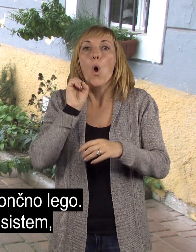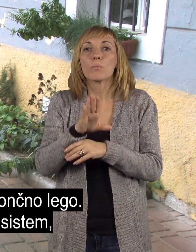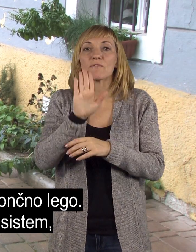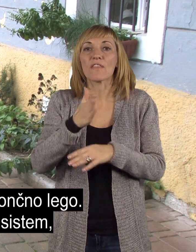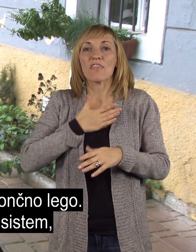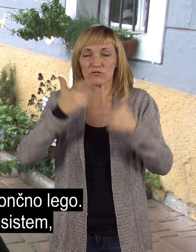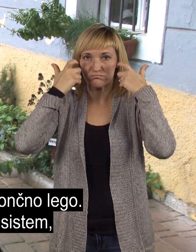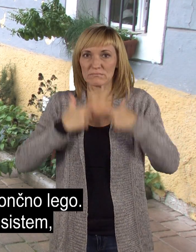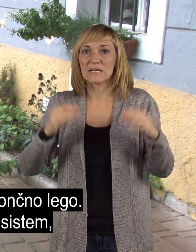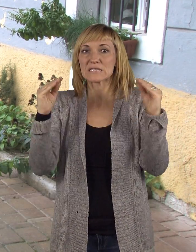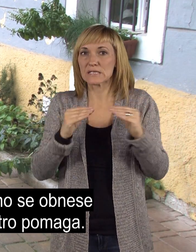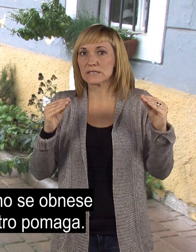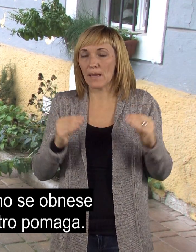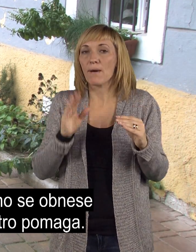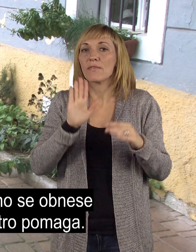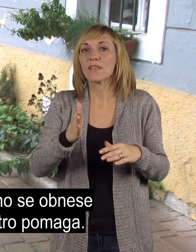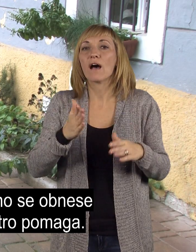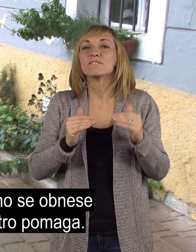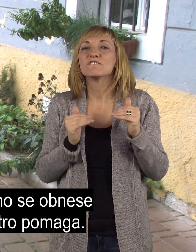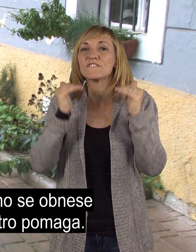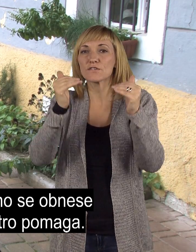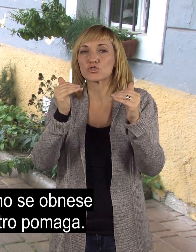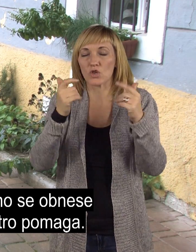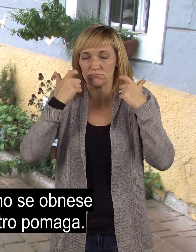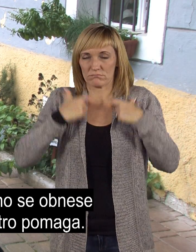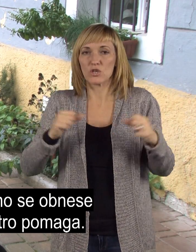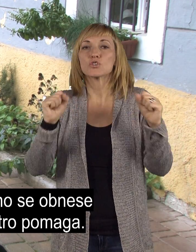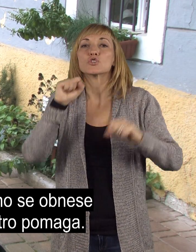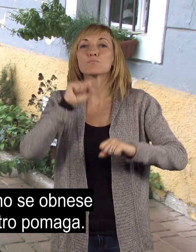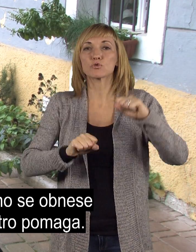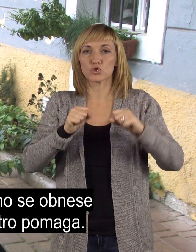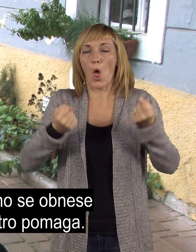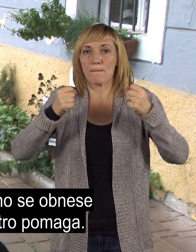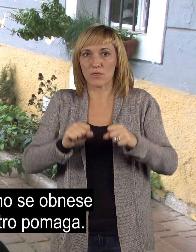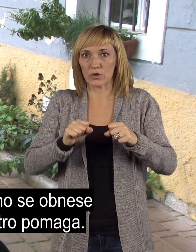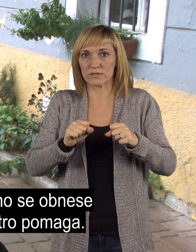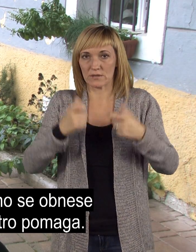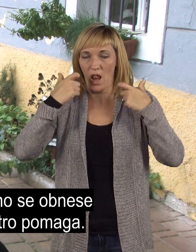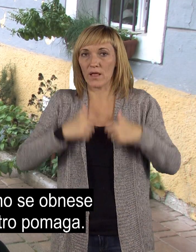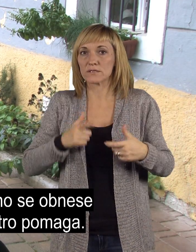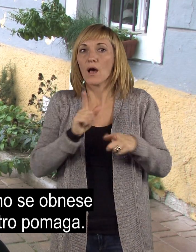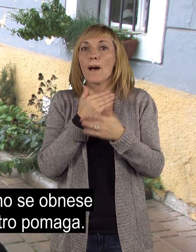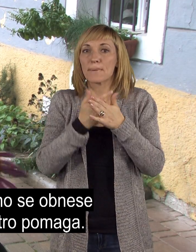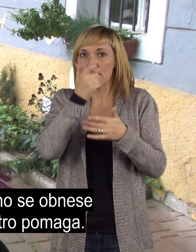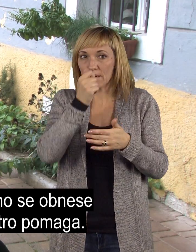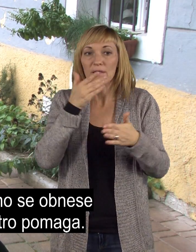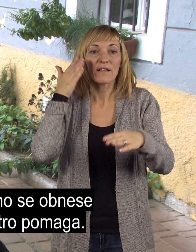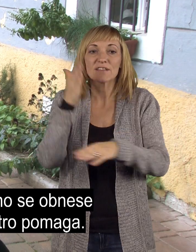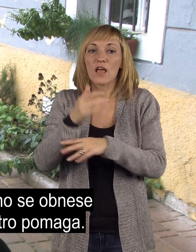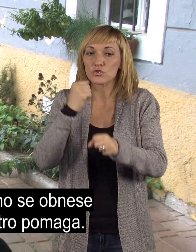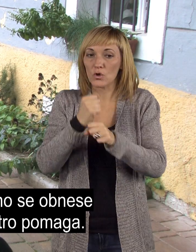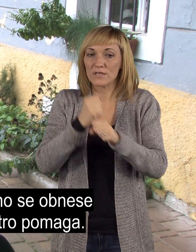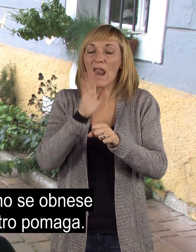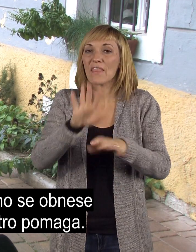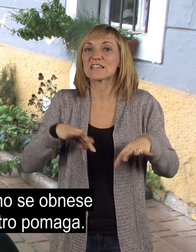Vpliva na naš imunski sistem, se pravi, nam zvišuje imunost in pri prehladu direktno deluje